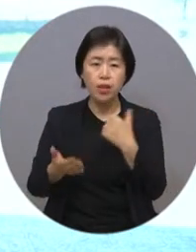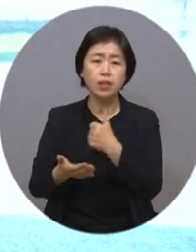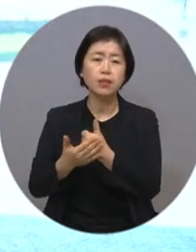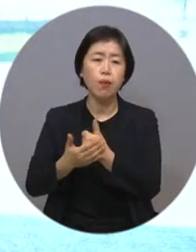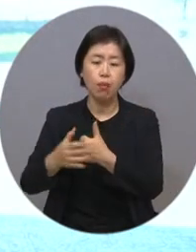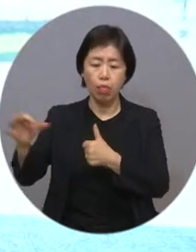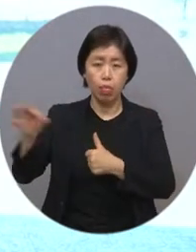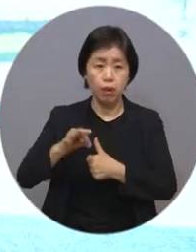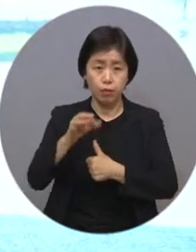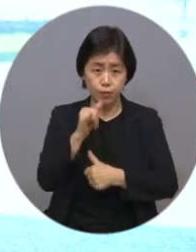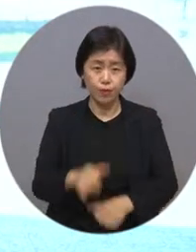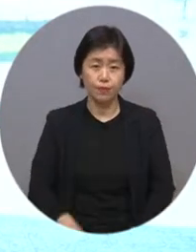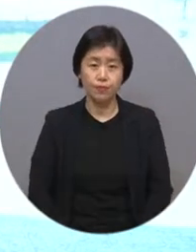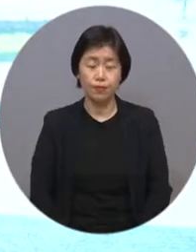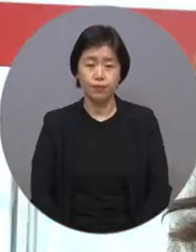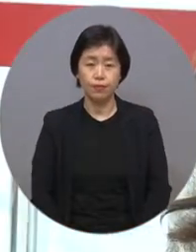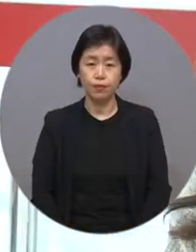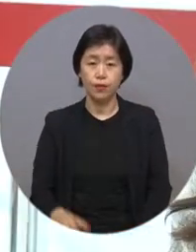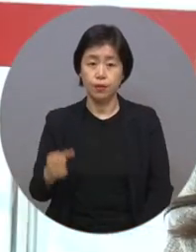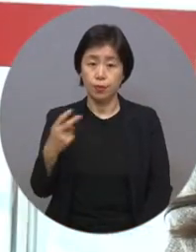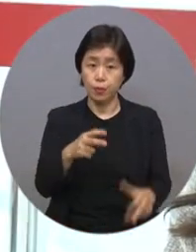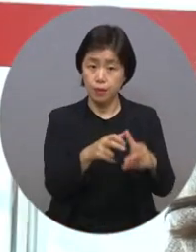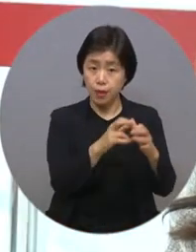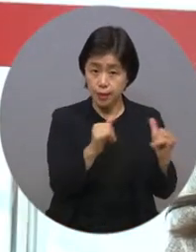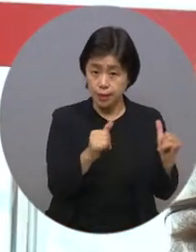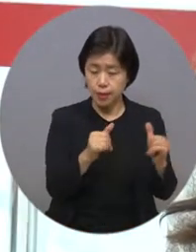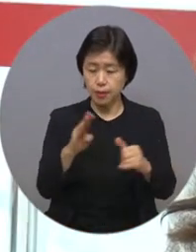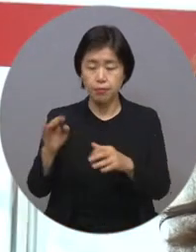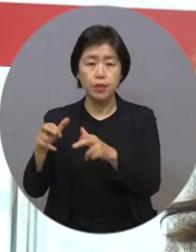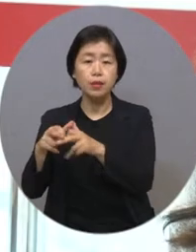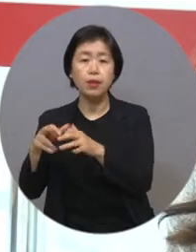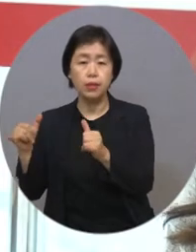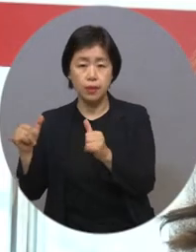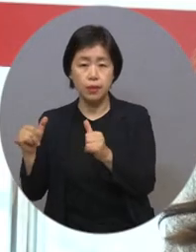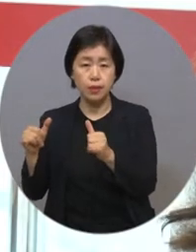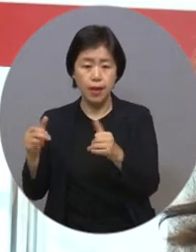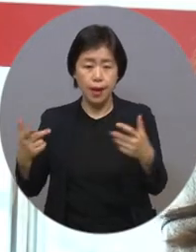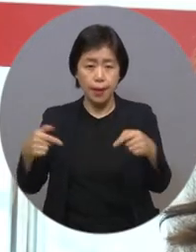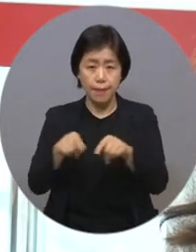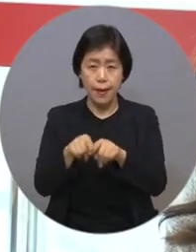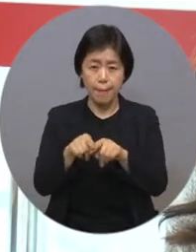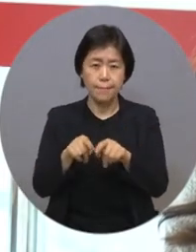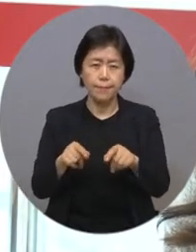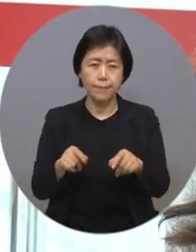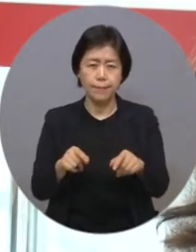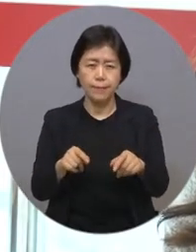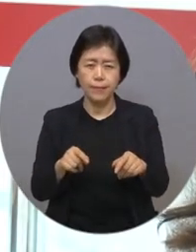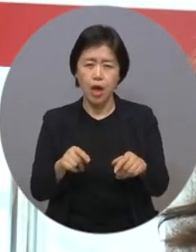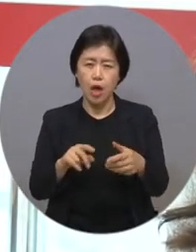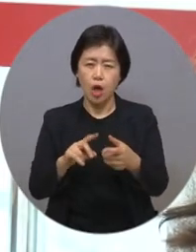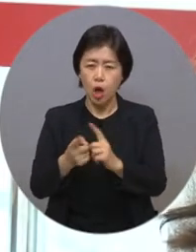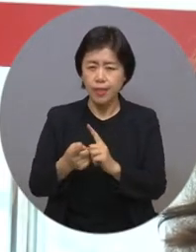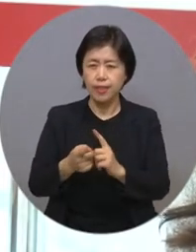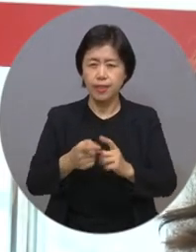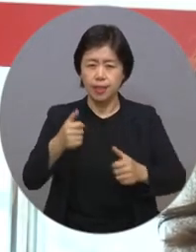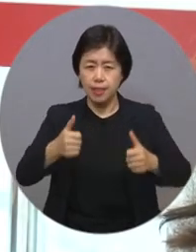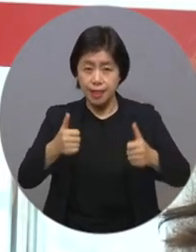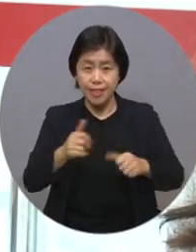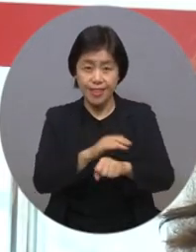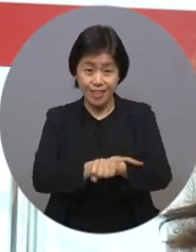또 이 비장애인들과 저희 장애 사원들과 이제 경쟁 시스템, 생산 현장에서 경쟁 시스템이 잘 구축이